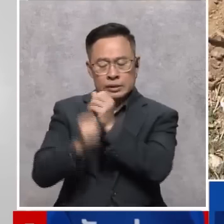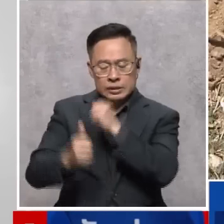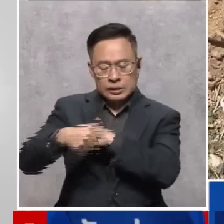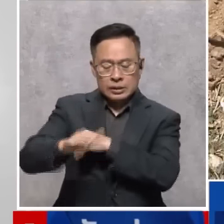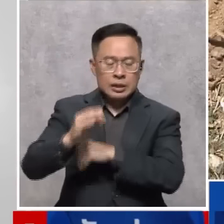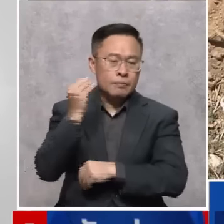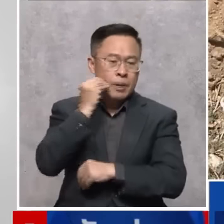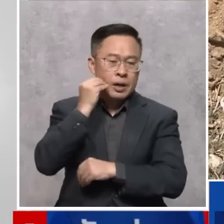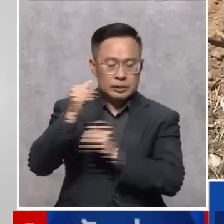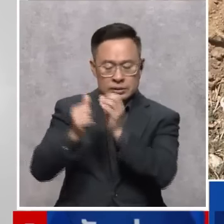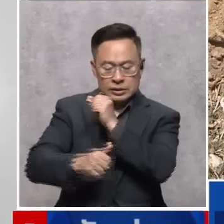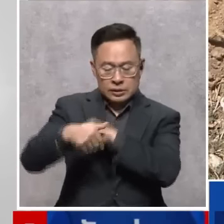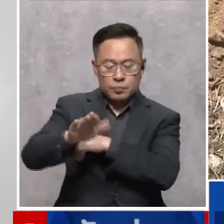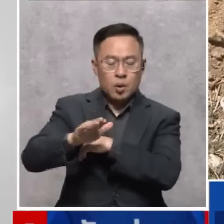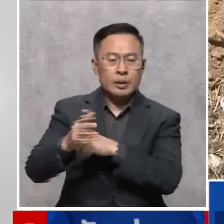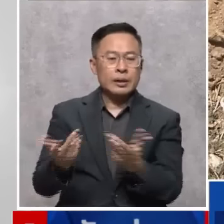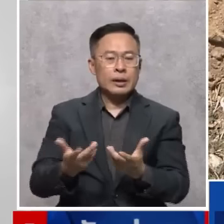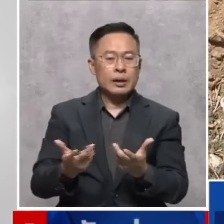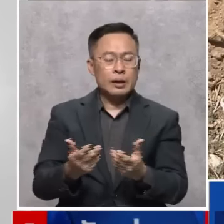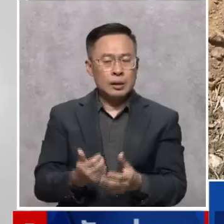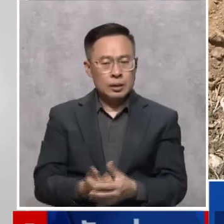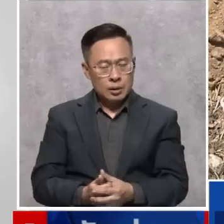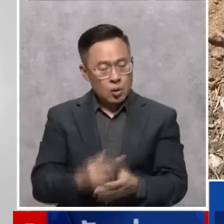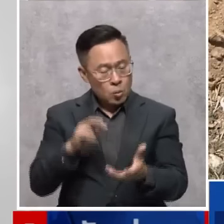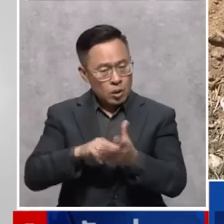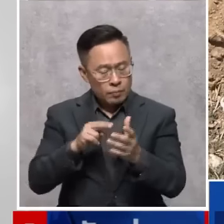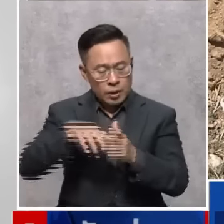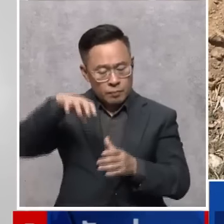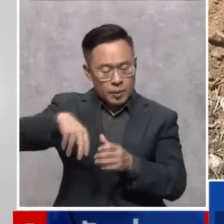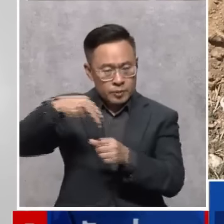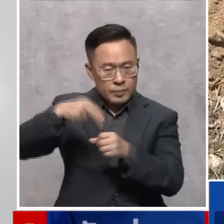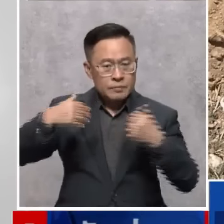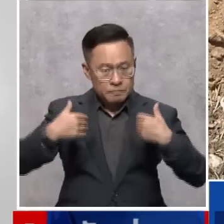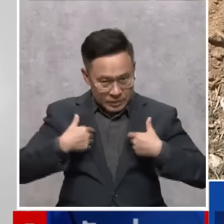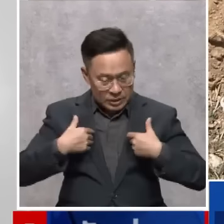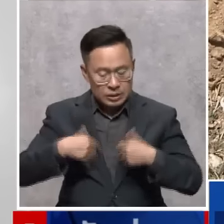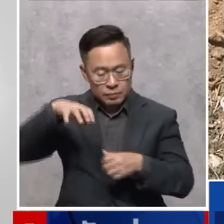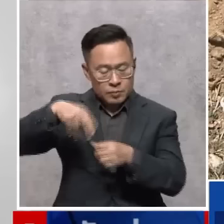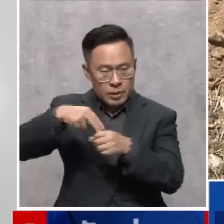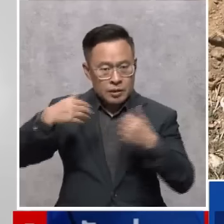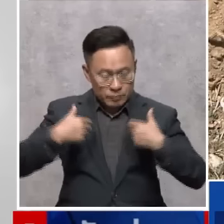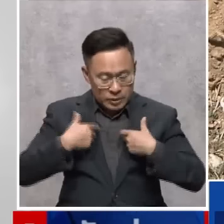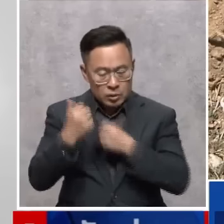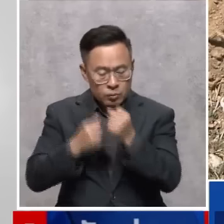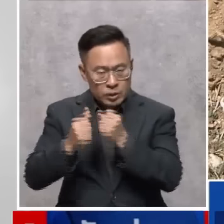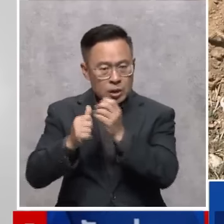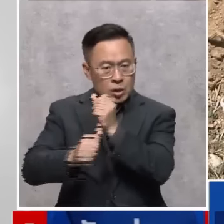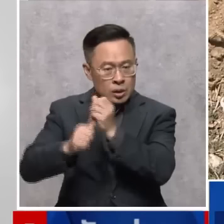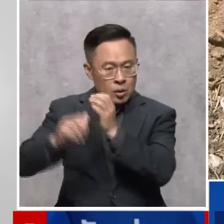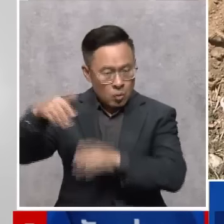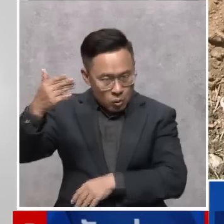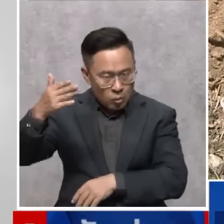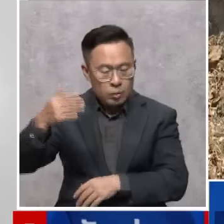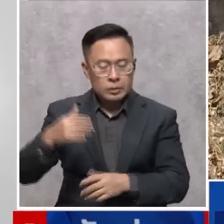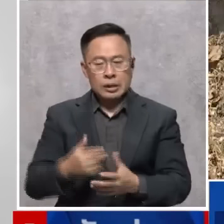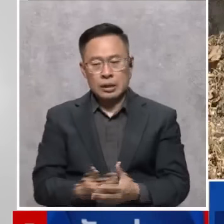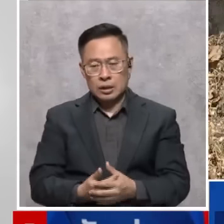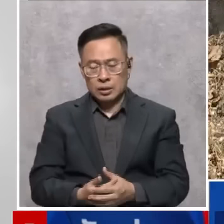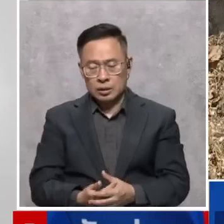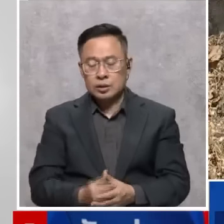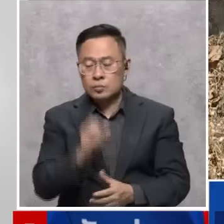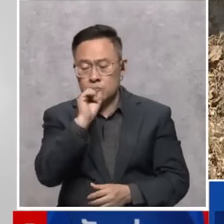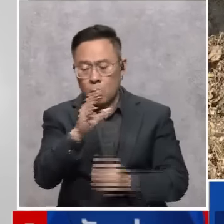ไว้แล้วก็วิ่งออกไปทั้งที่ผ่านปั๊มมาถึง 2ปั๊มทำไมไม่เข้าหรือจริงๆแล้วก็ควรที่จะบอกเจ้าหน้าที่ที่ดูแล